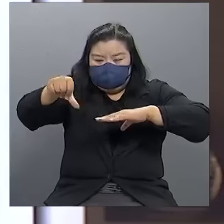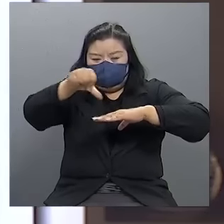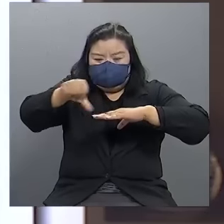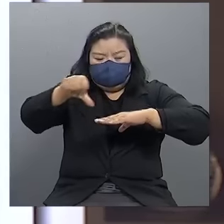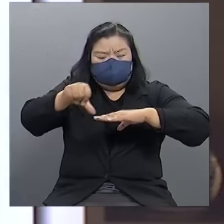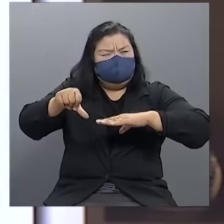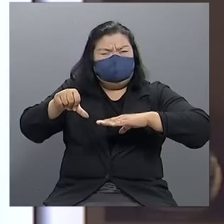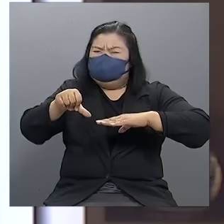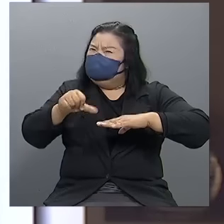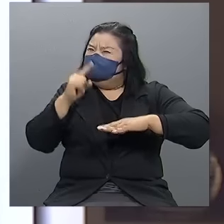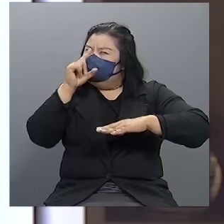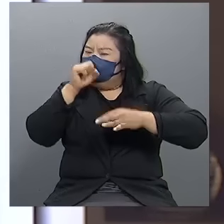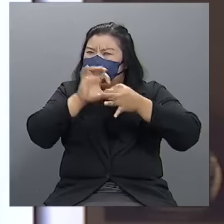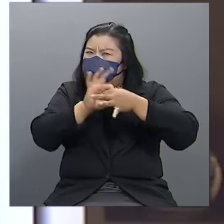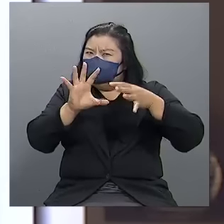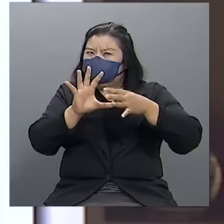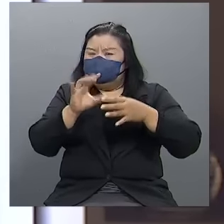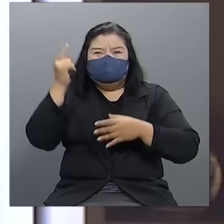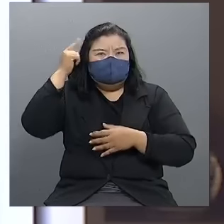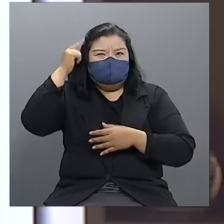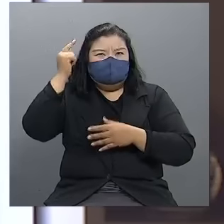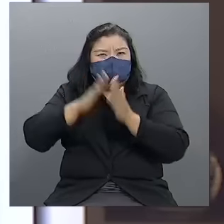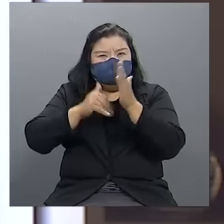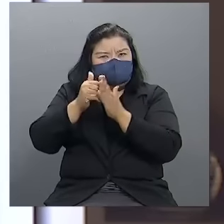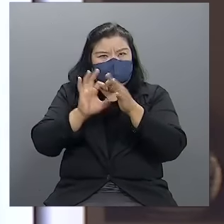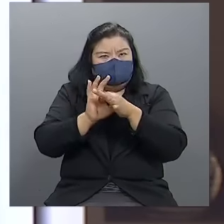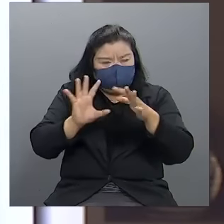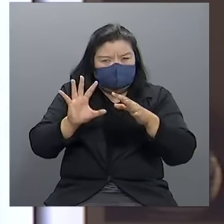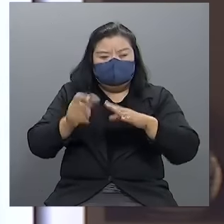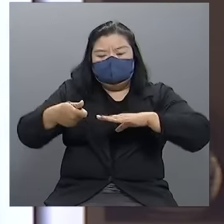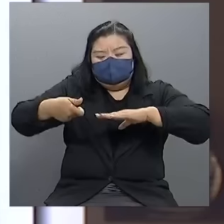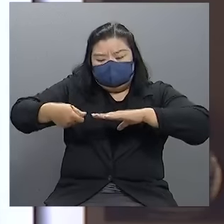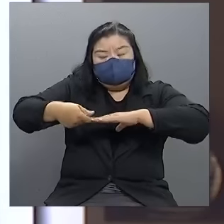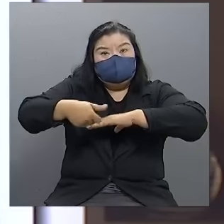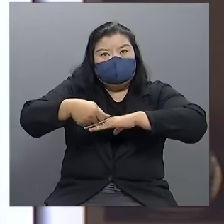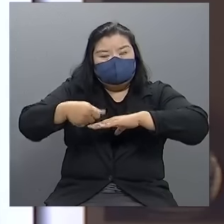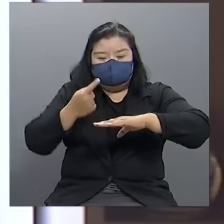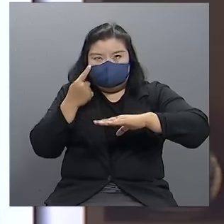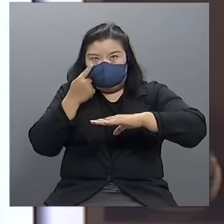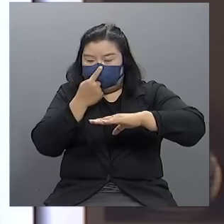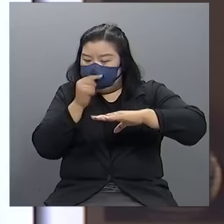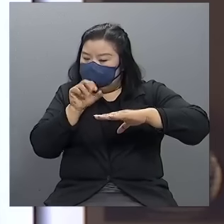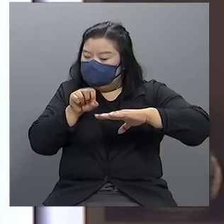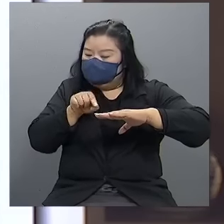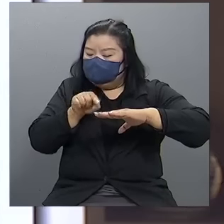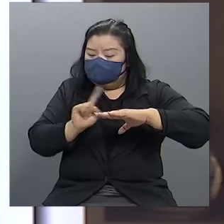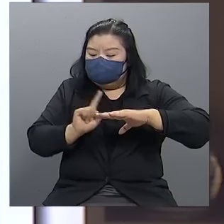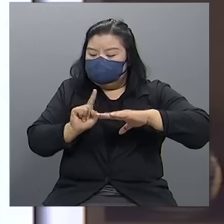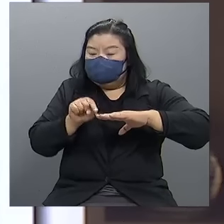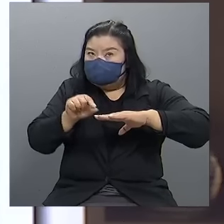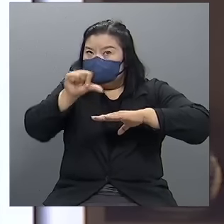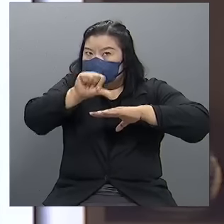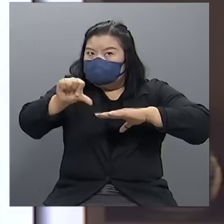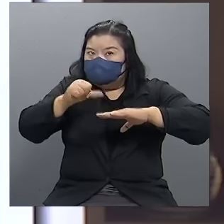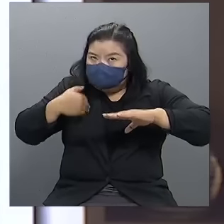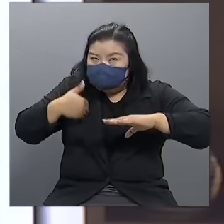าหรอมัขึ้น ขึ้แล้ว